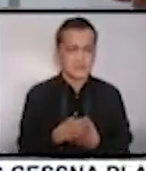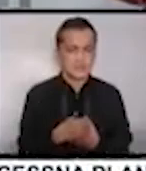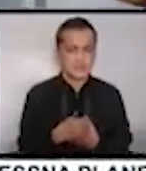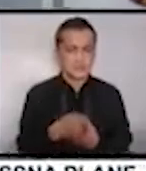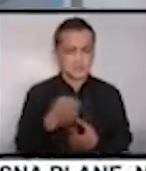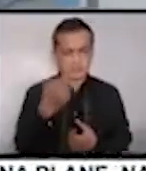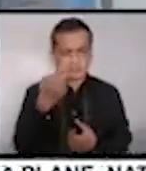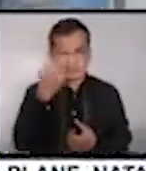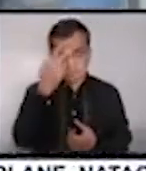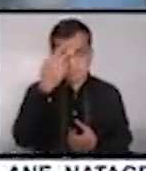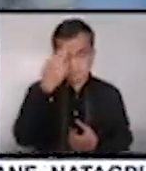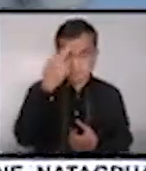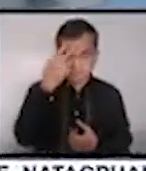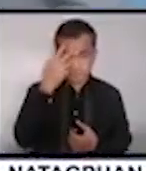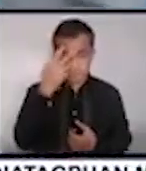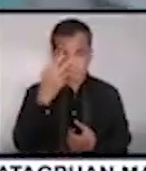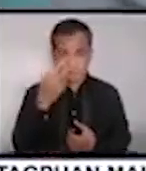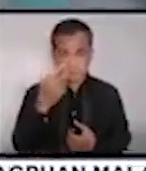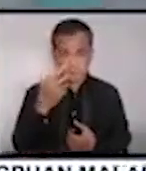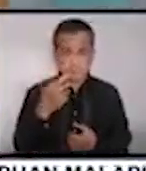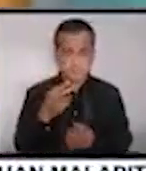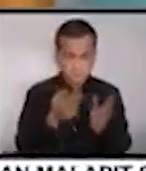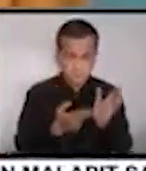magtatanggal ang pangako ko.